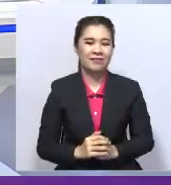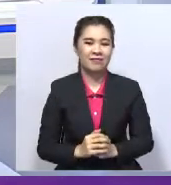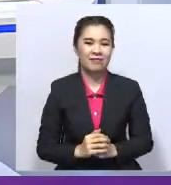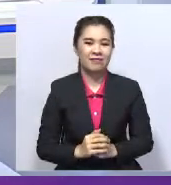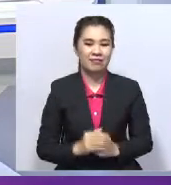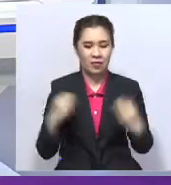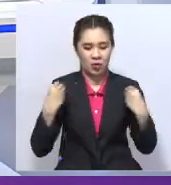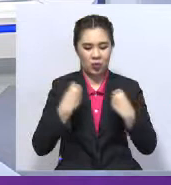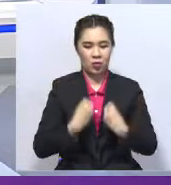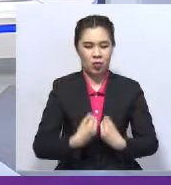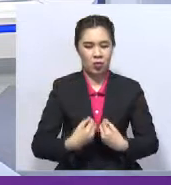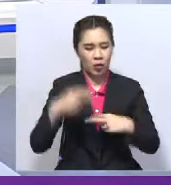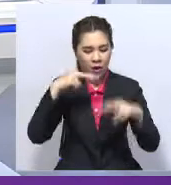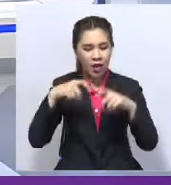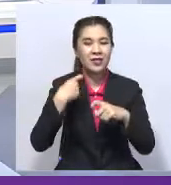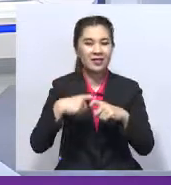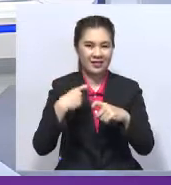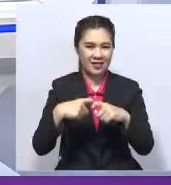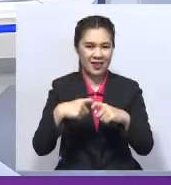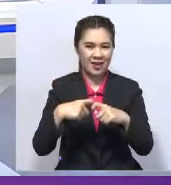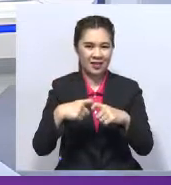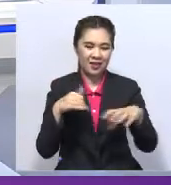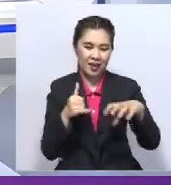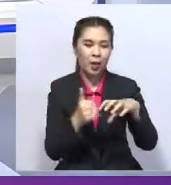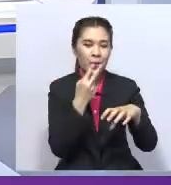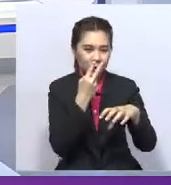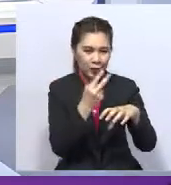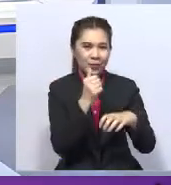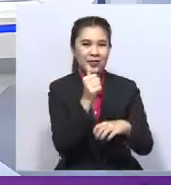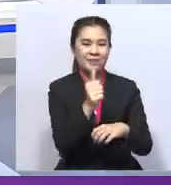เอกลักษณ์แบบนึงนะคะที่หาดูได้ยากไปชมได้กันที่งานอุ่นไอรักคลายความหนาวนะคะ